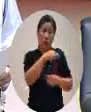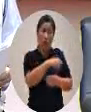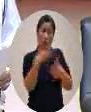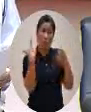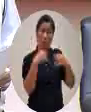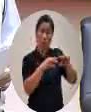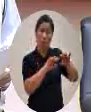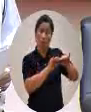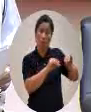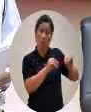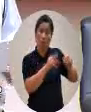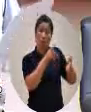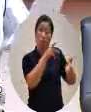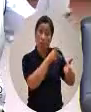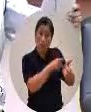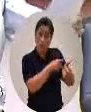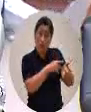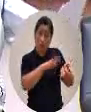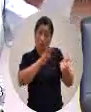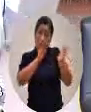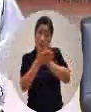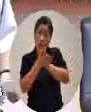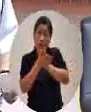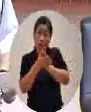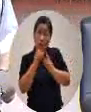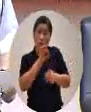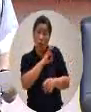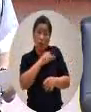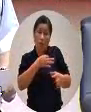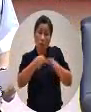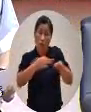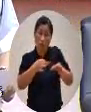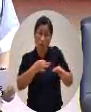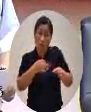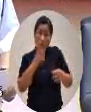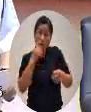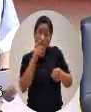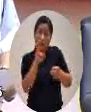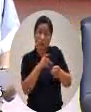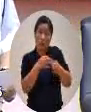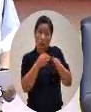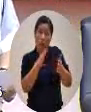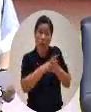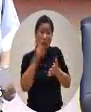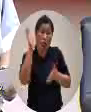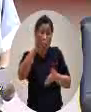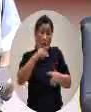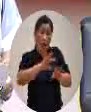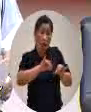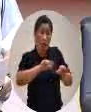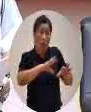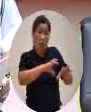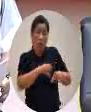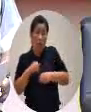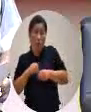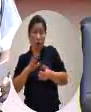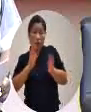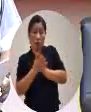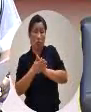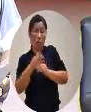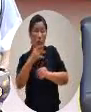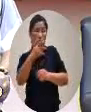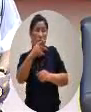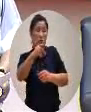如果你賣肺炎症萬一我們要給他收回來的時候他只要買肺炎症這樣會來支付控制嗎